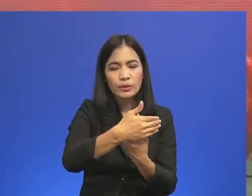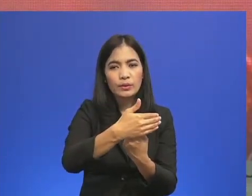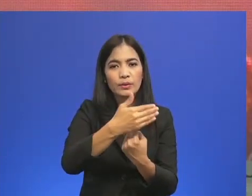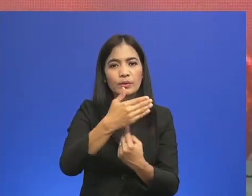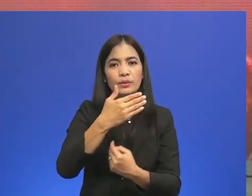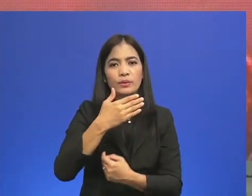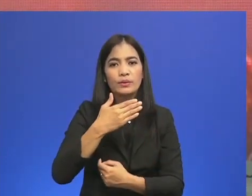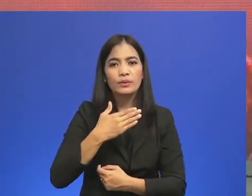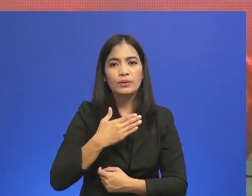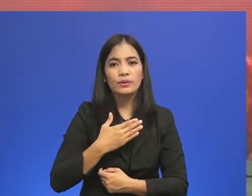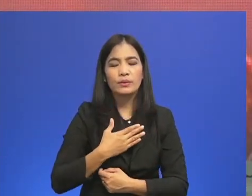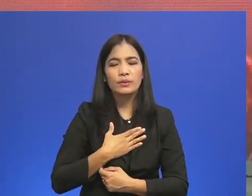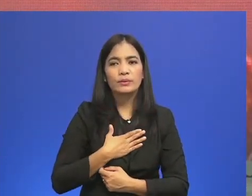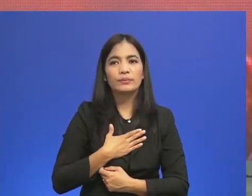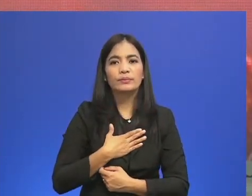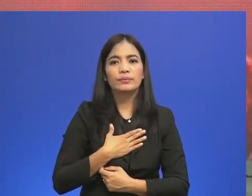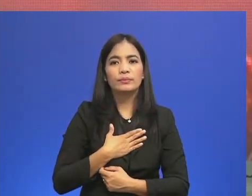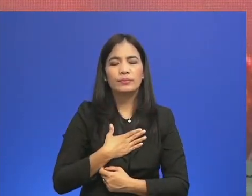perlindunganku,